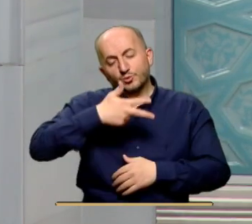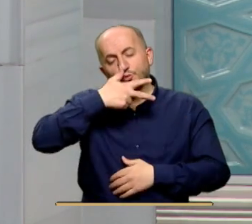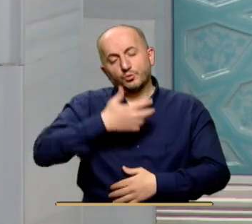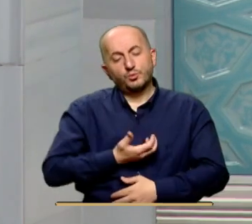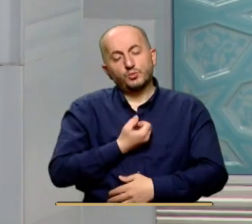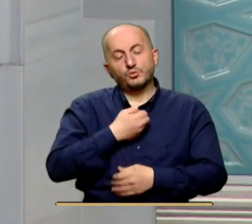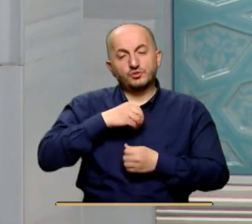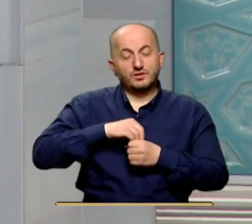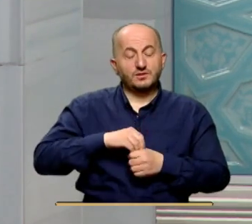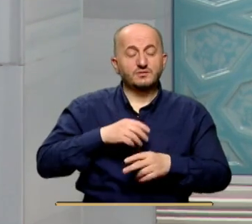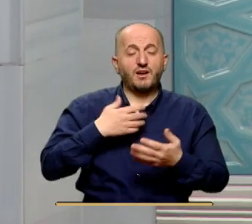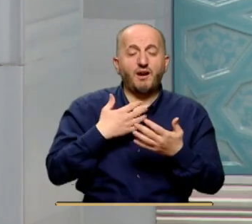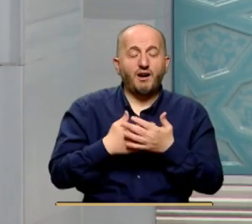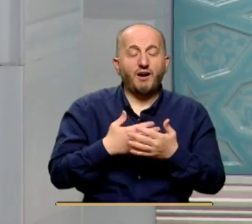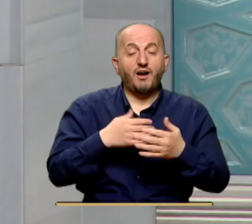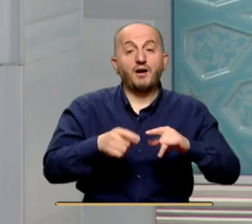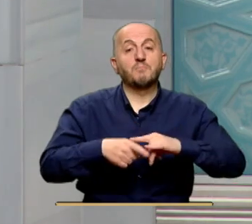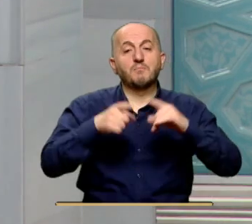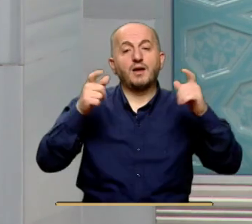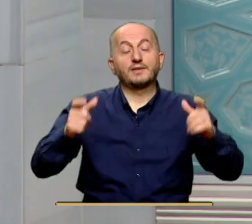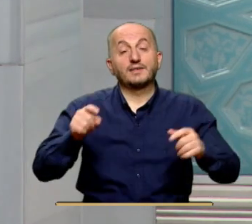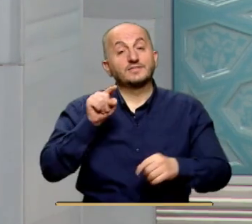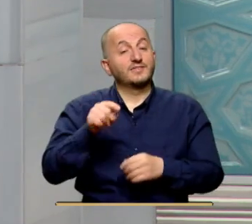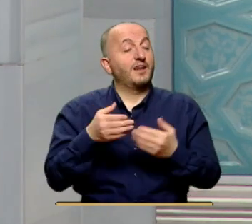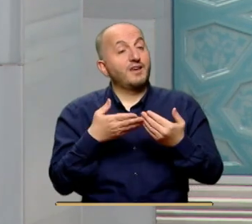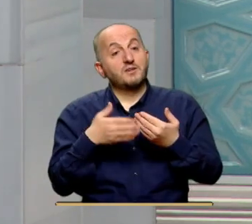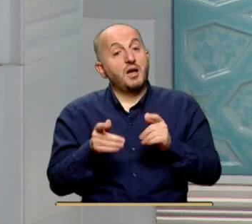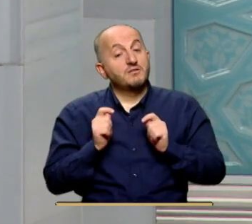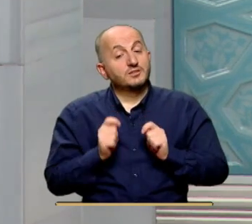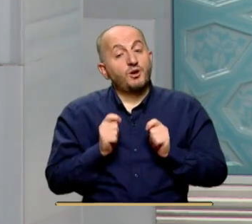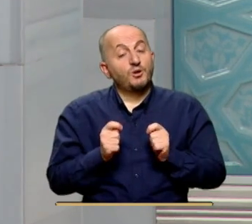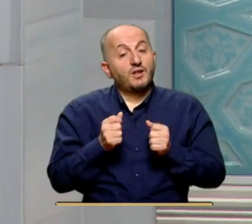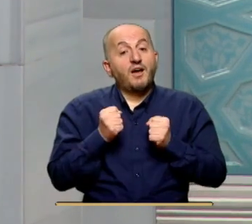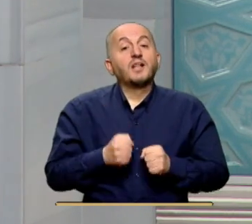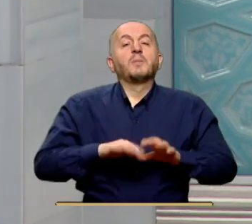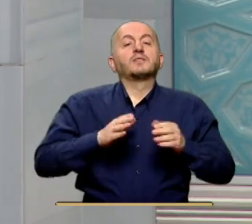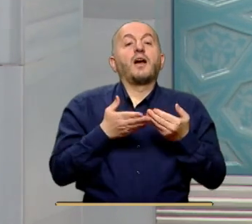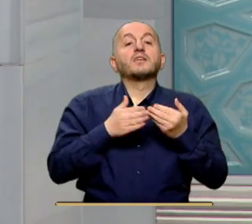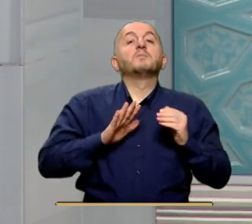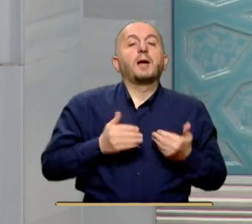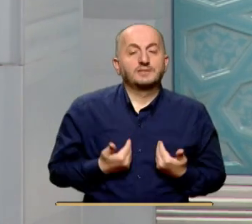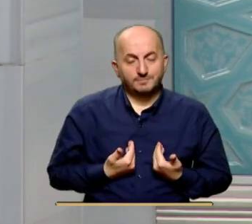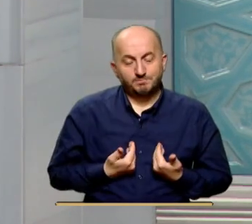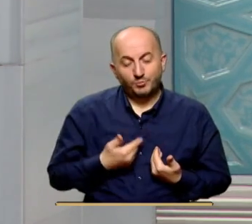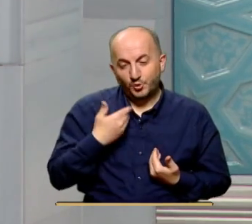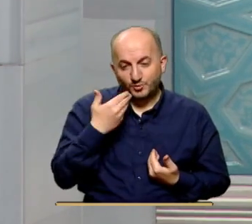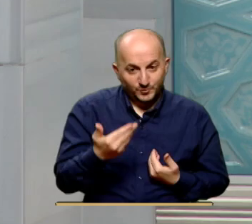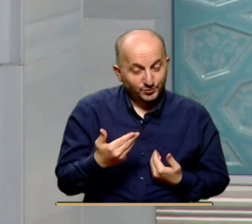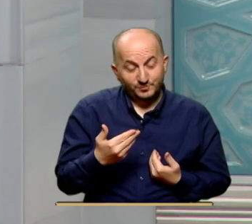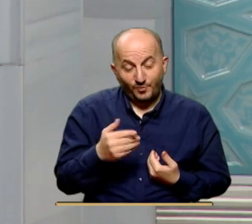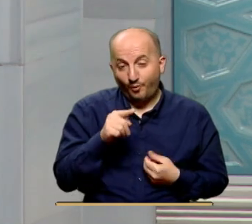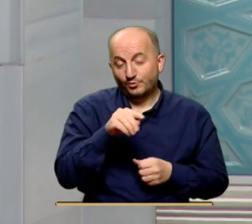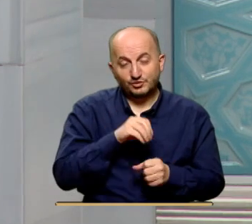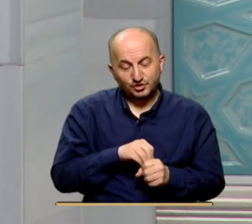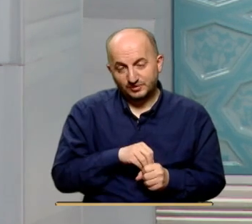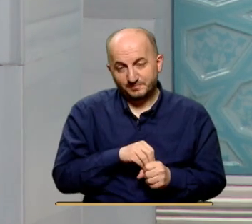içerisinde, ah Mekke, senden ayrılmak zorunda kalmasaydım ayrılmazdım buyurmuş. Onun